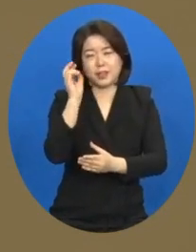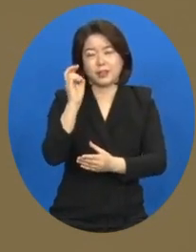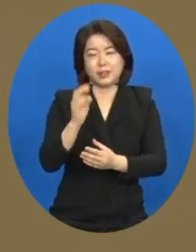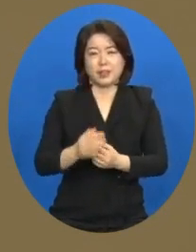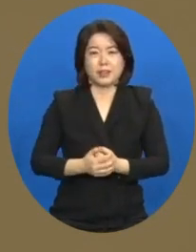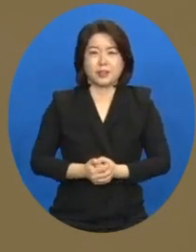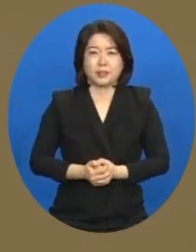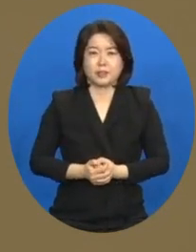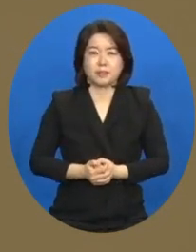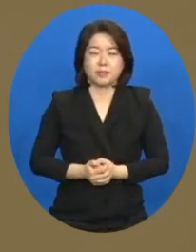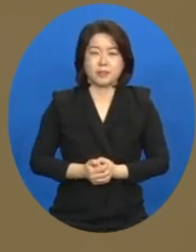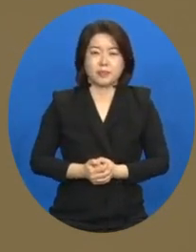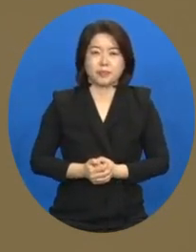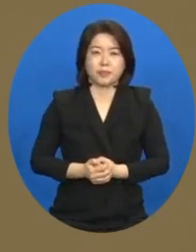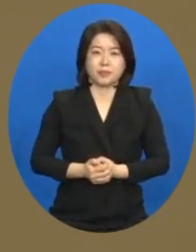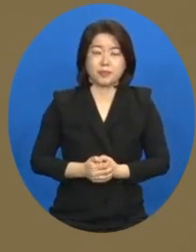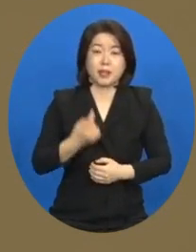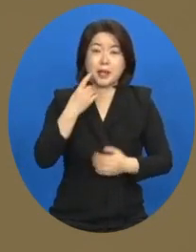만약에